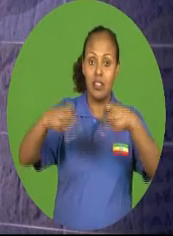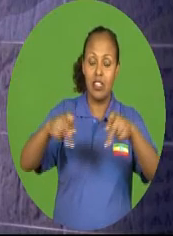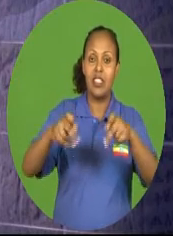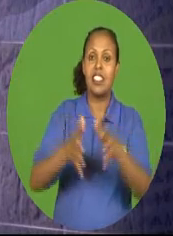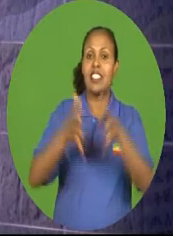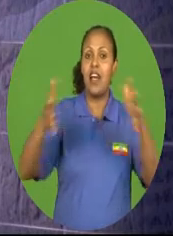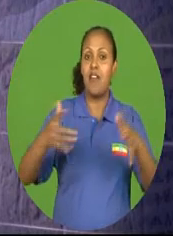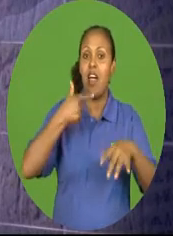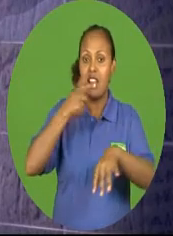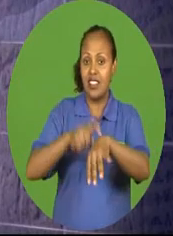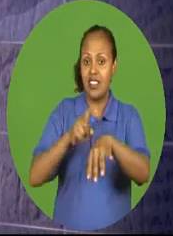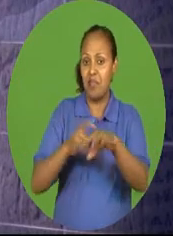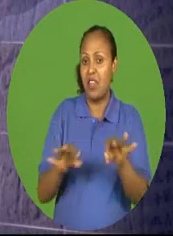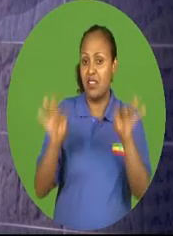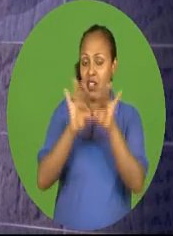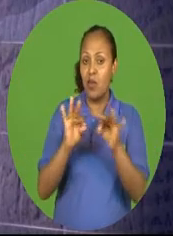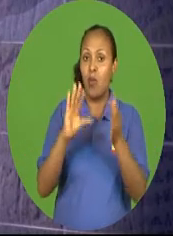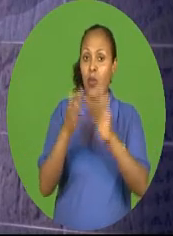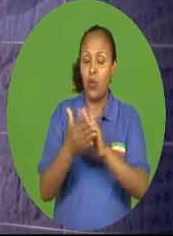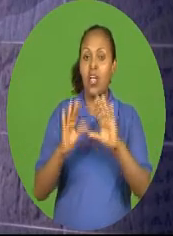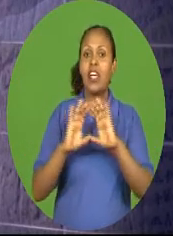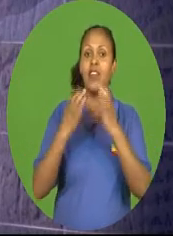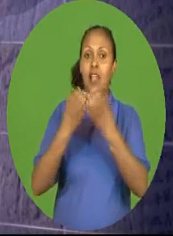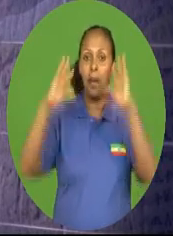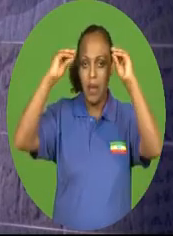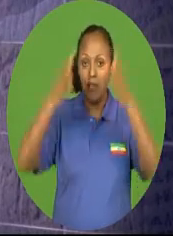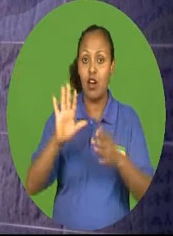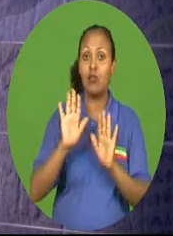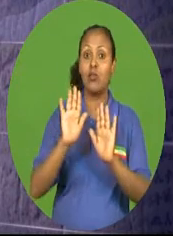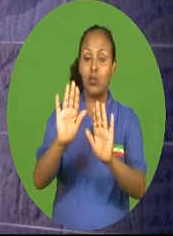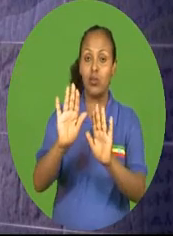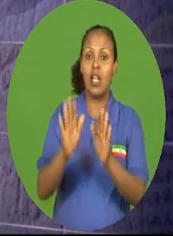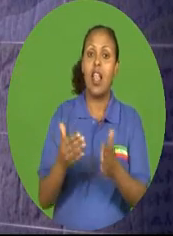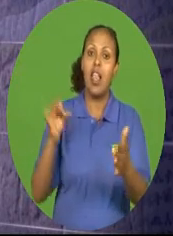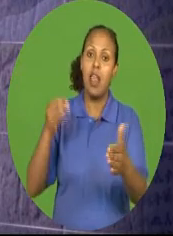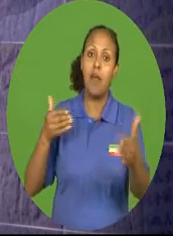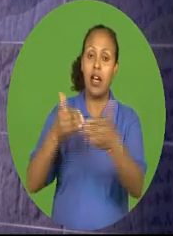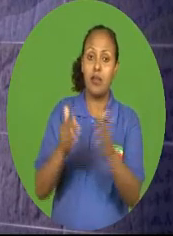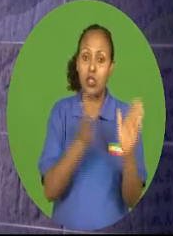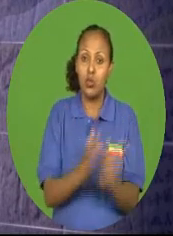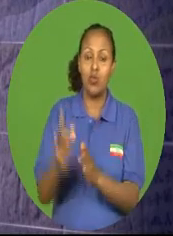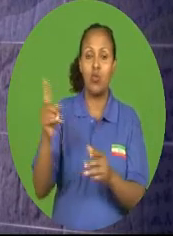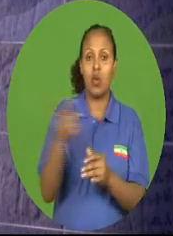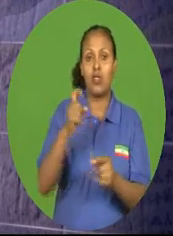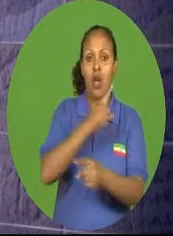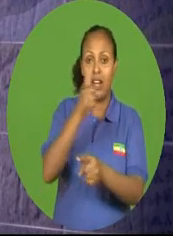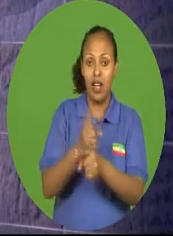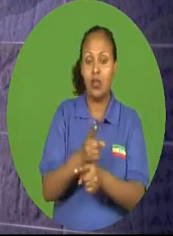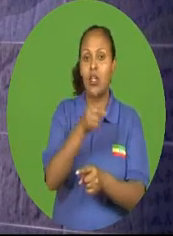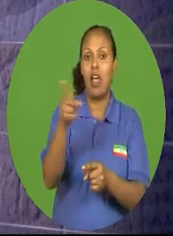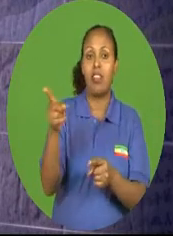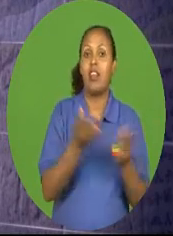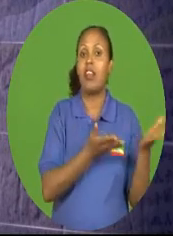የጭውውት ትዕይንት ሰፋ ያለ የመዘጋጃ ጊዜን የሚሻ በመሆኑ የክፍል መምህራችሁ ለማቅረብ ዝግጁ